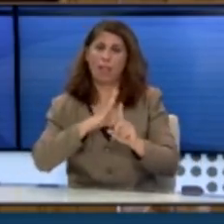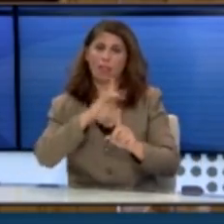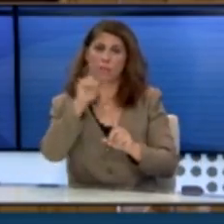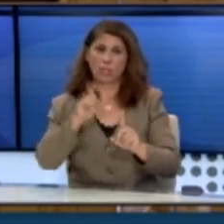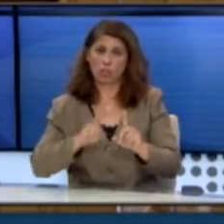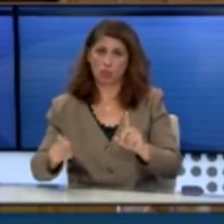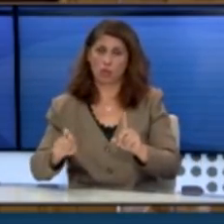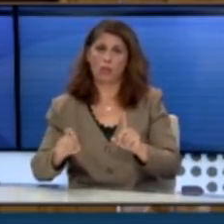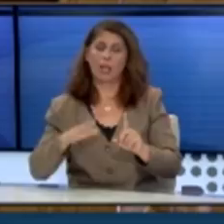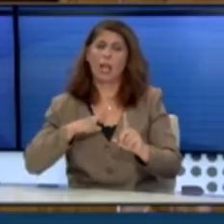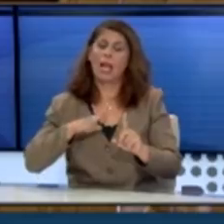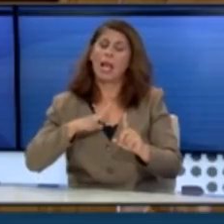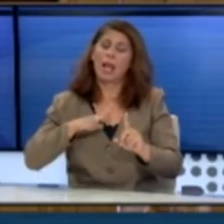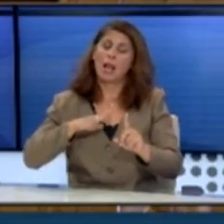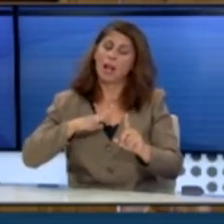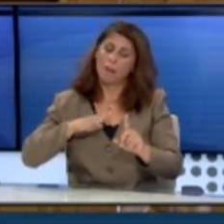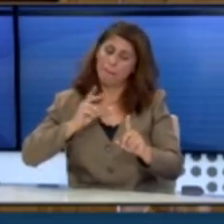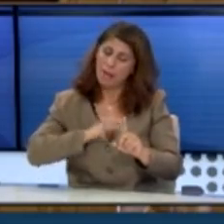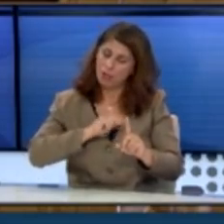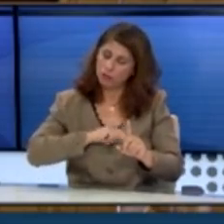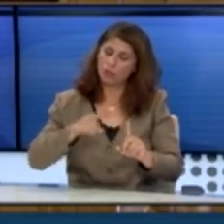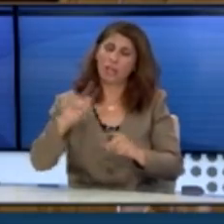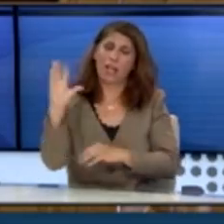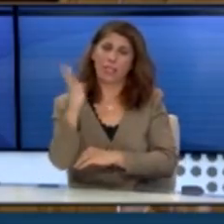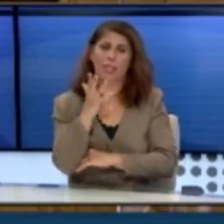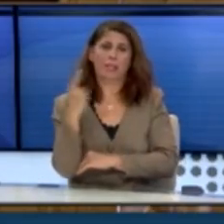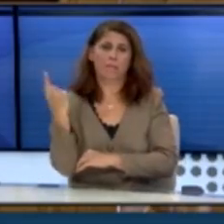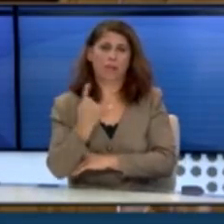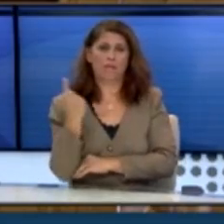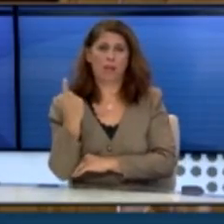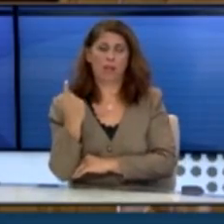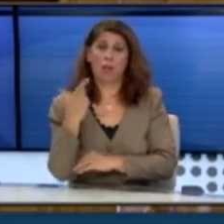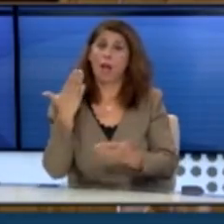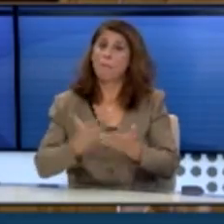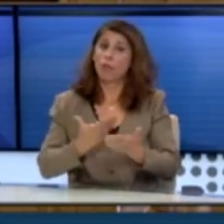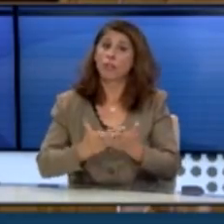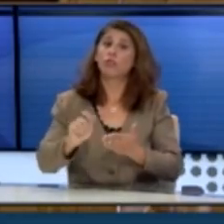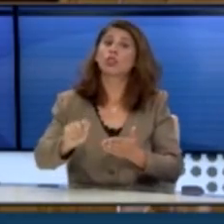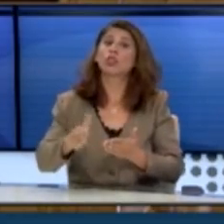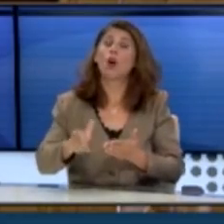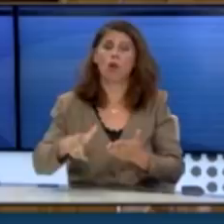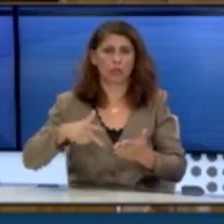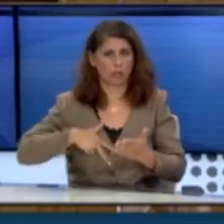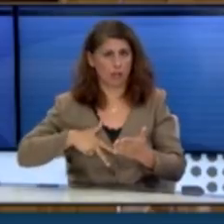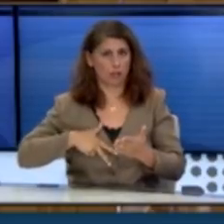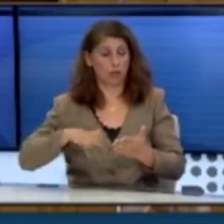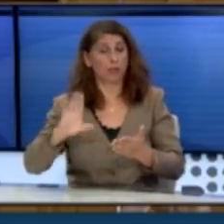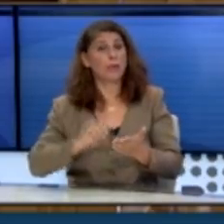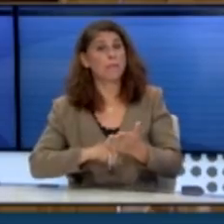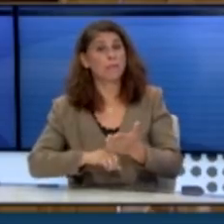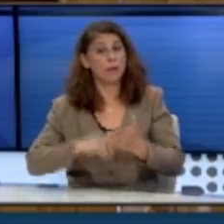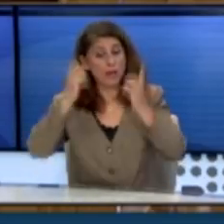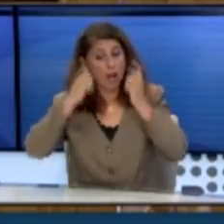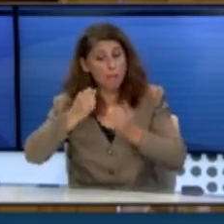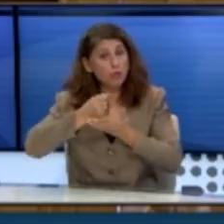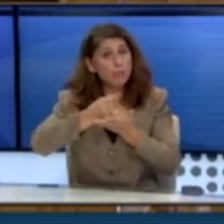ζωή, τις λαϊκές περιουσίες, τα δάση, το περιβάλλον. Αποδεικνύεται φτωχό όταν πρέπει να